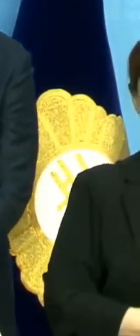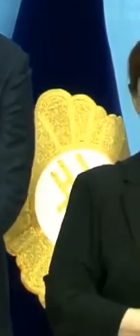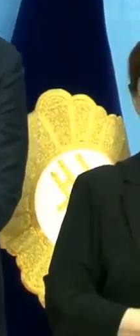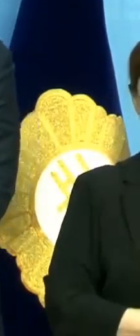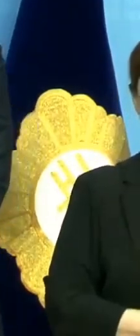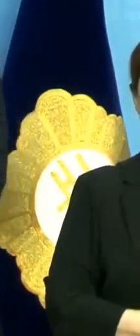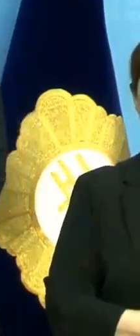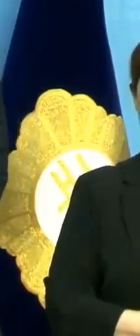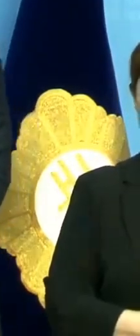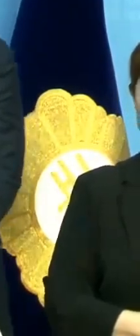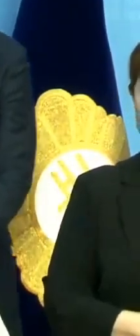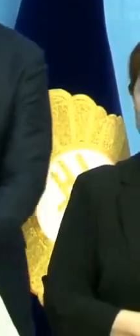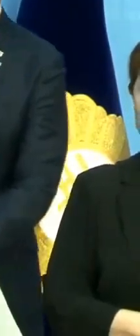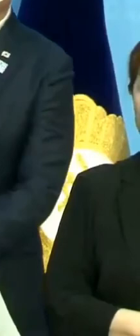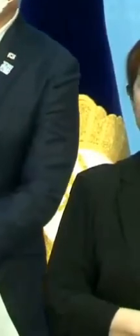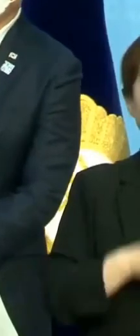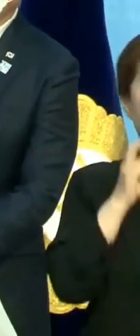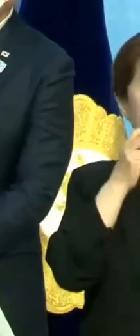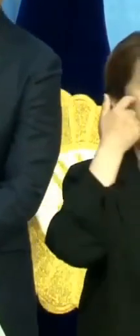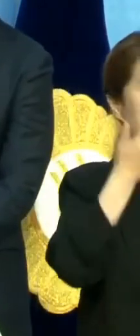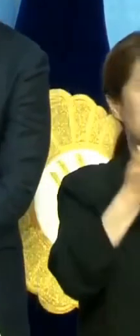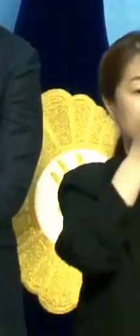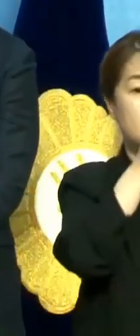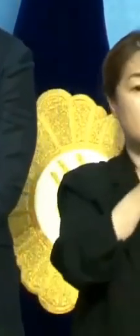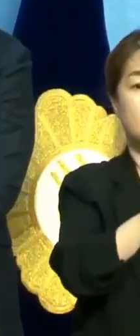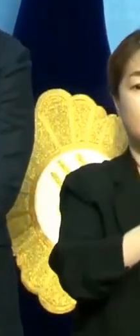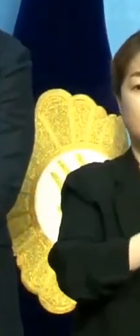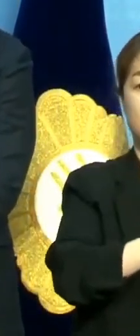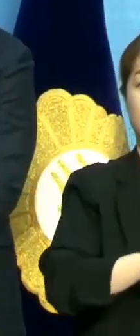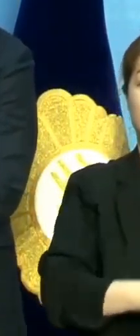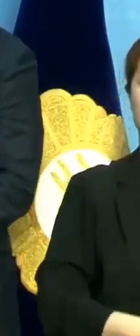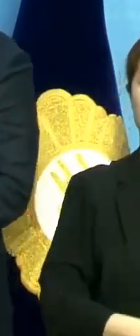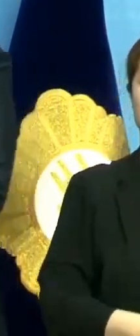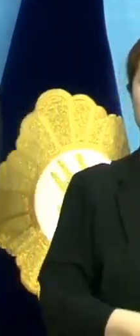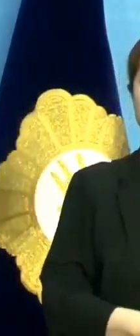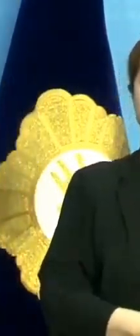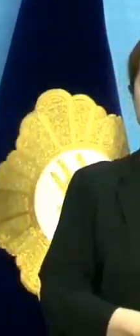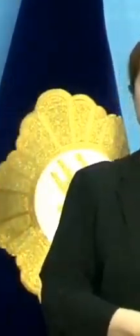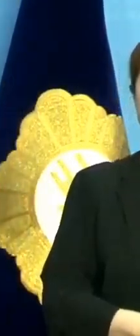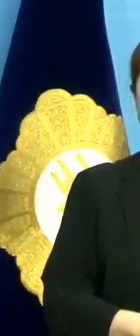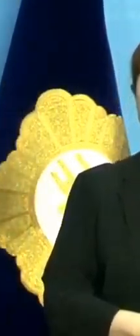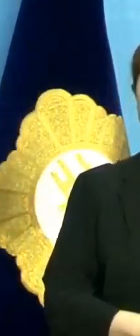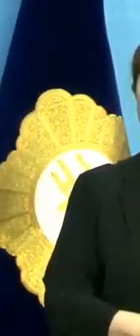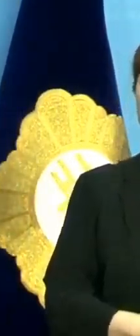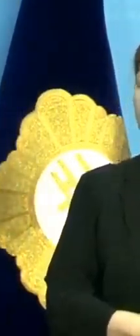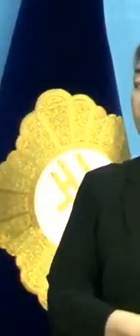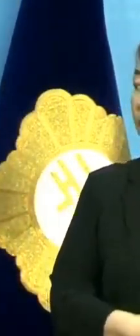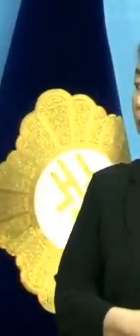네, 혹시 질의응답 질문이 있으신...